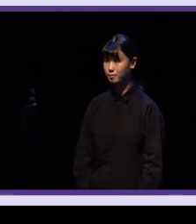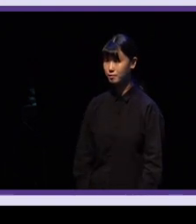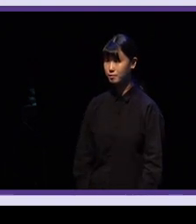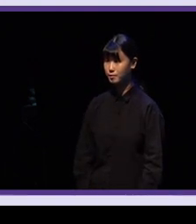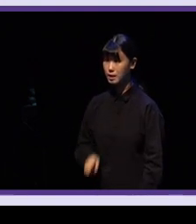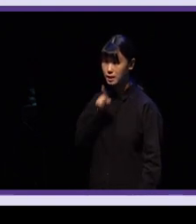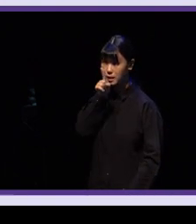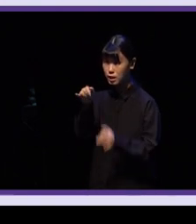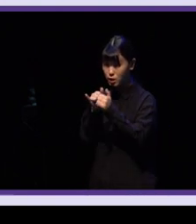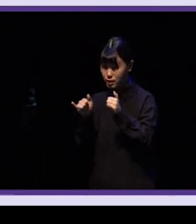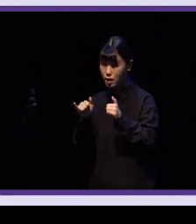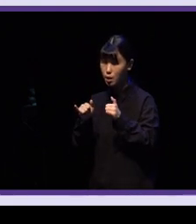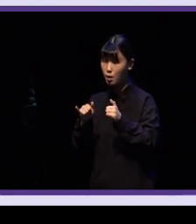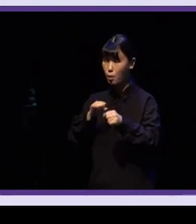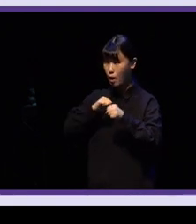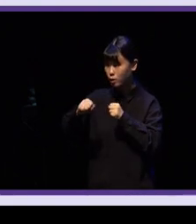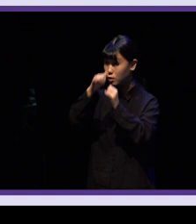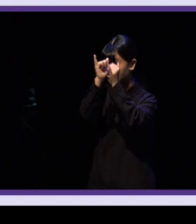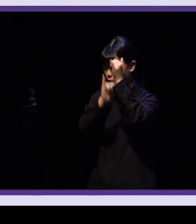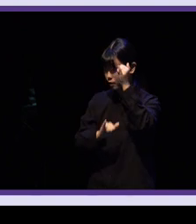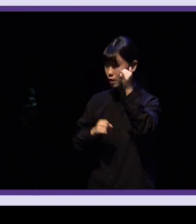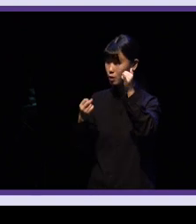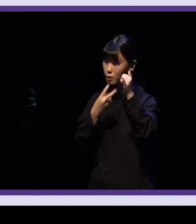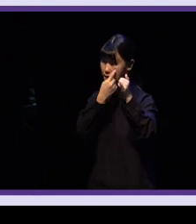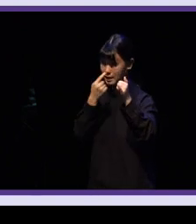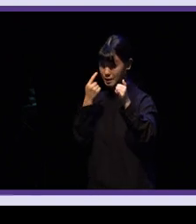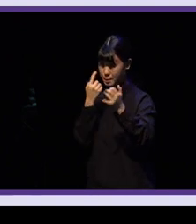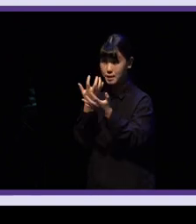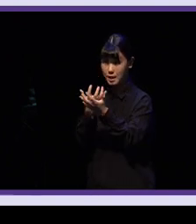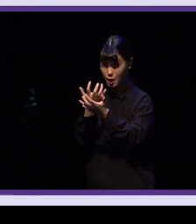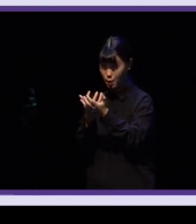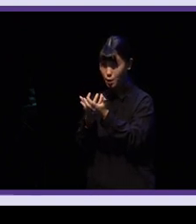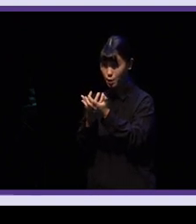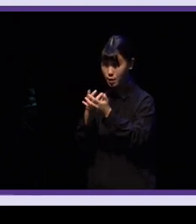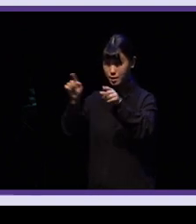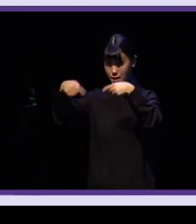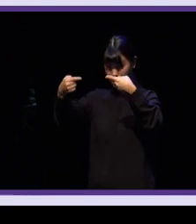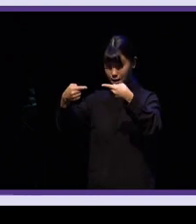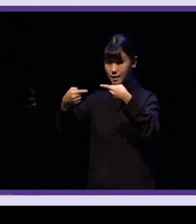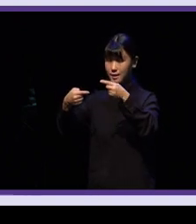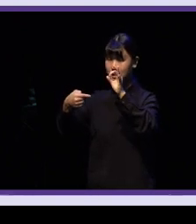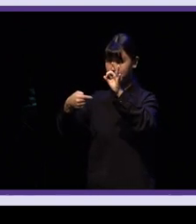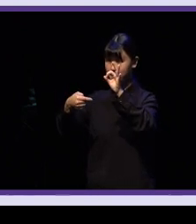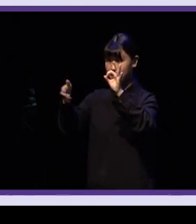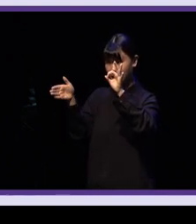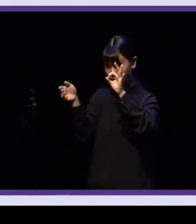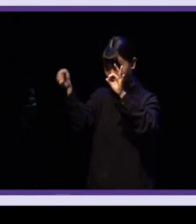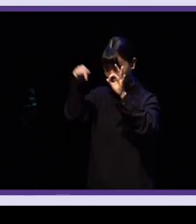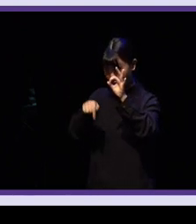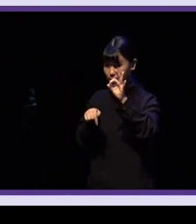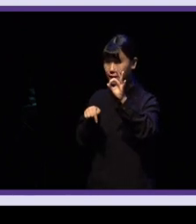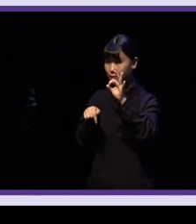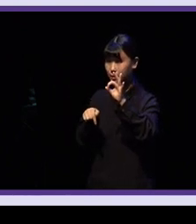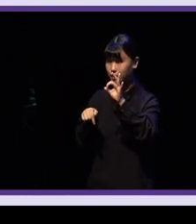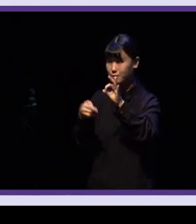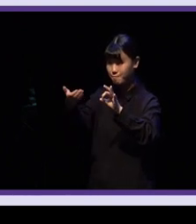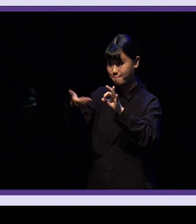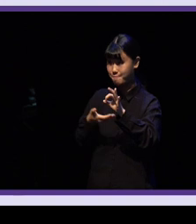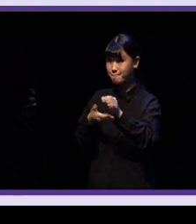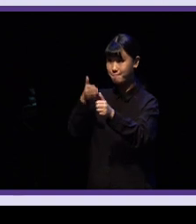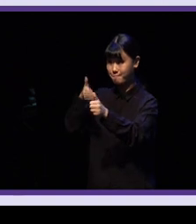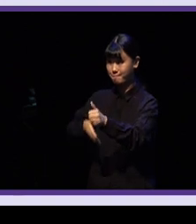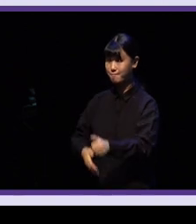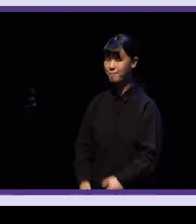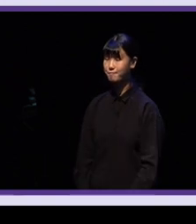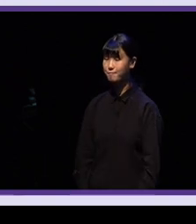신청자의 활동 이력 소개와 그 다음에 증빙 자료를 10페이지 이내로 자유 양식에 의해서 제출해 주시면